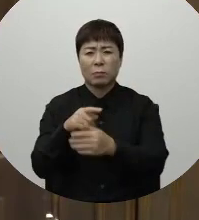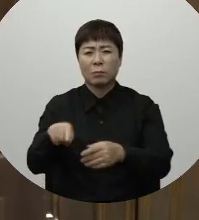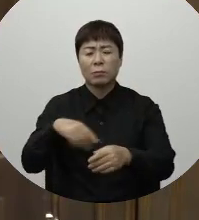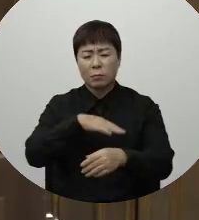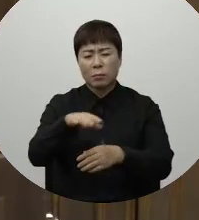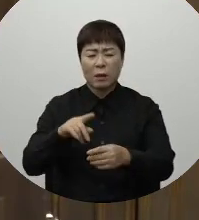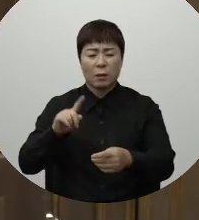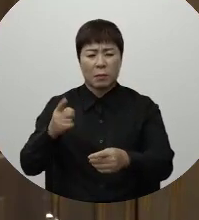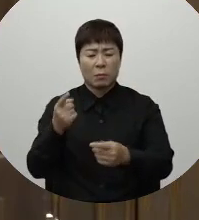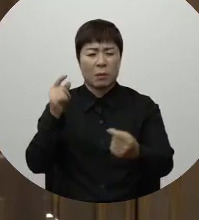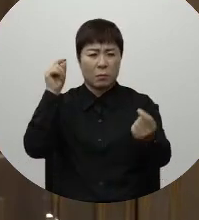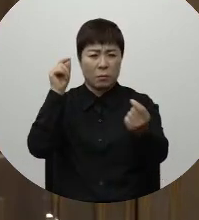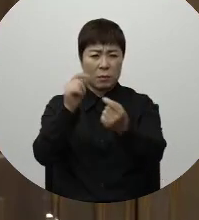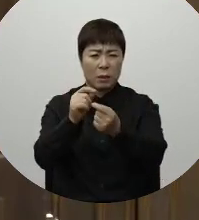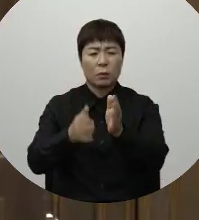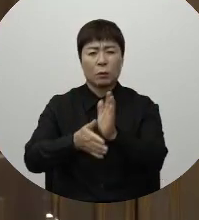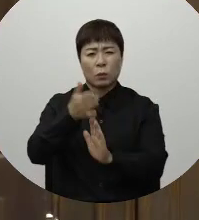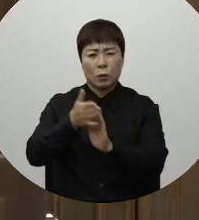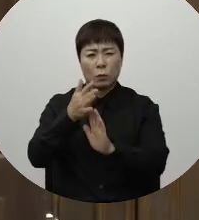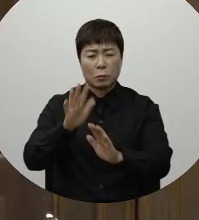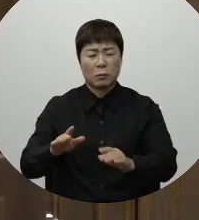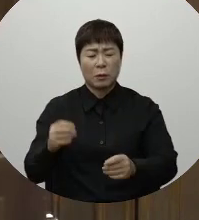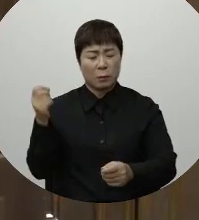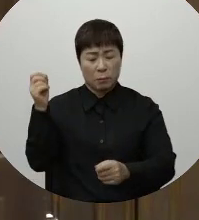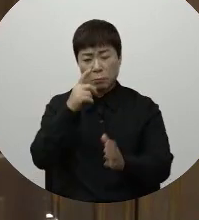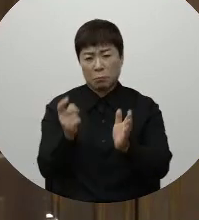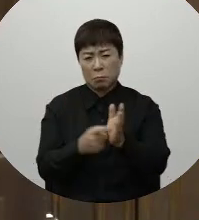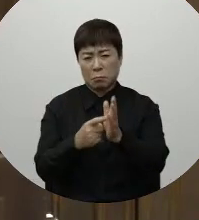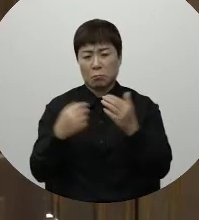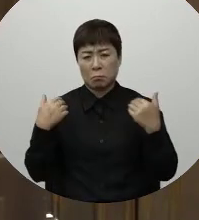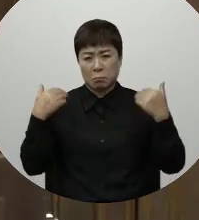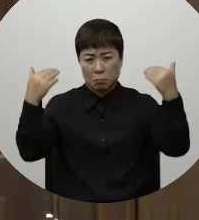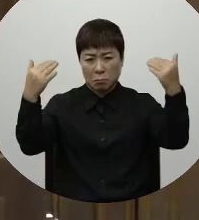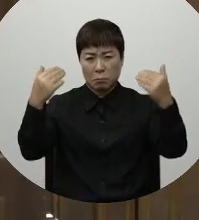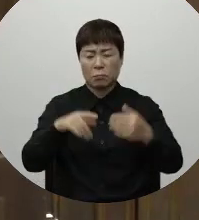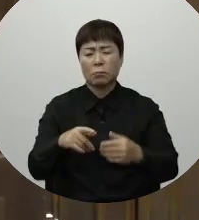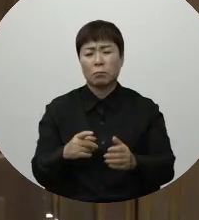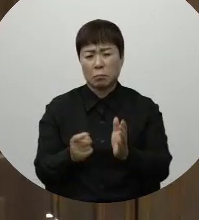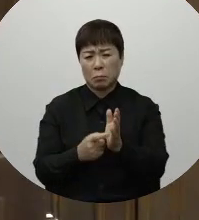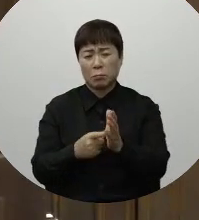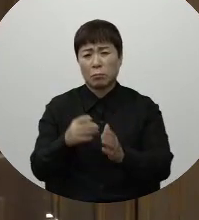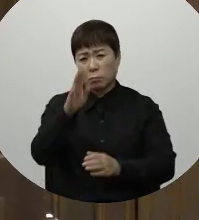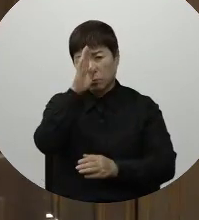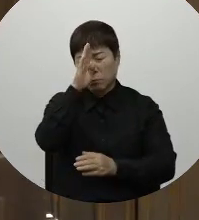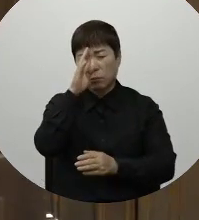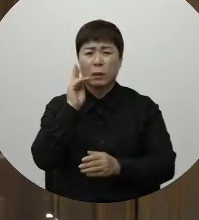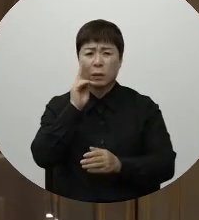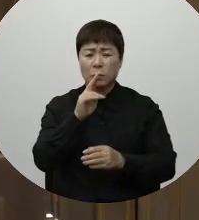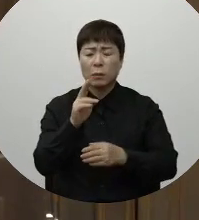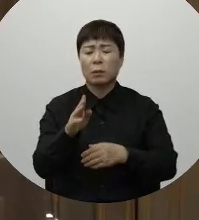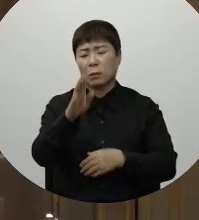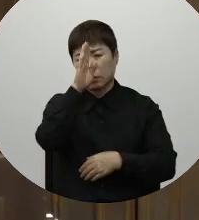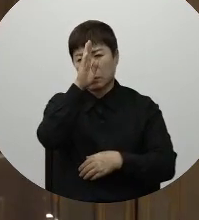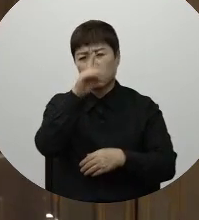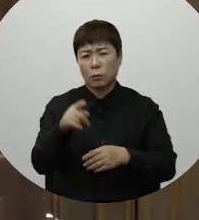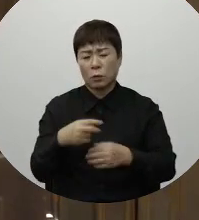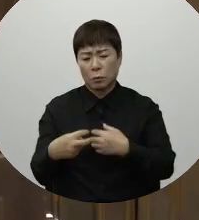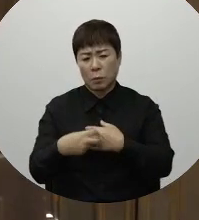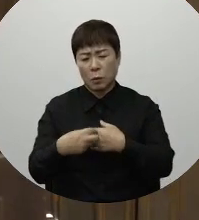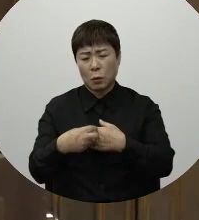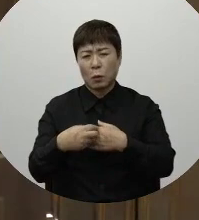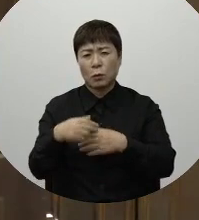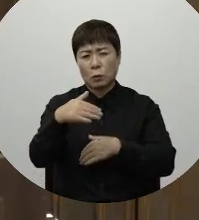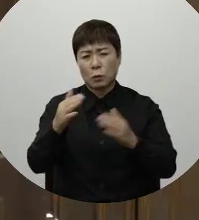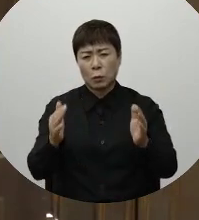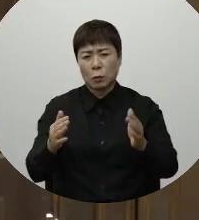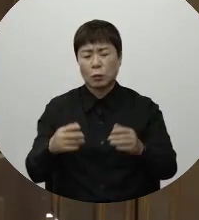100만을 바라보는 도시로 급성장할 것을 대비하여 응급 환자 및 중증 환자에 대한 진료 시스템을 갖춘